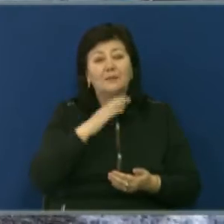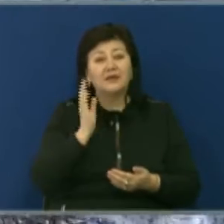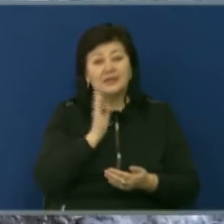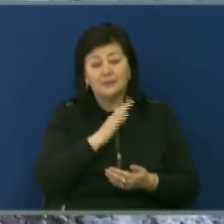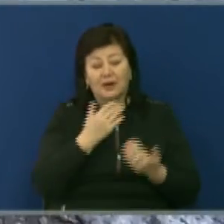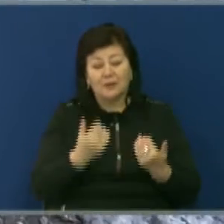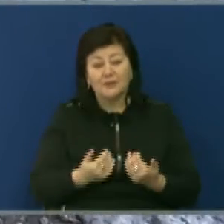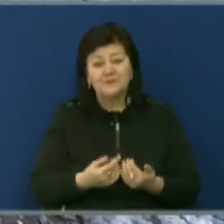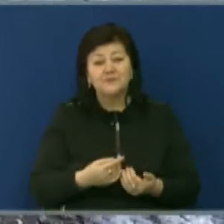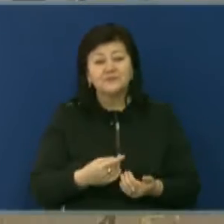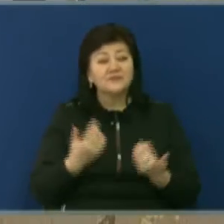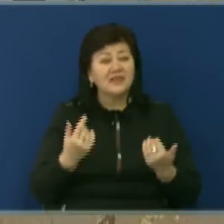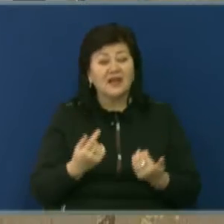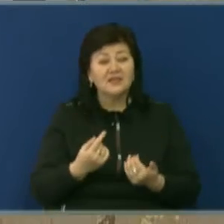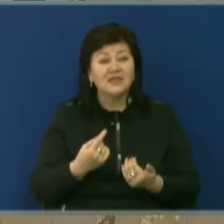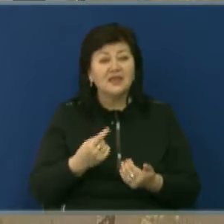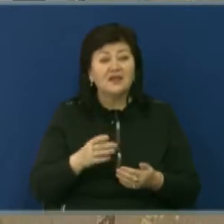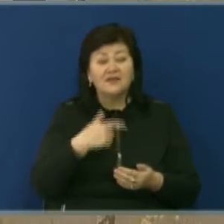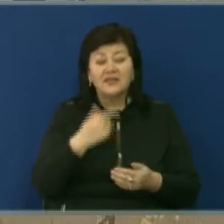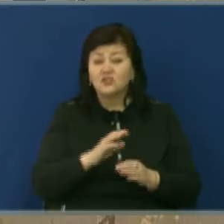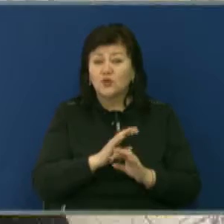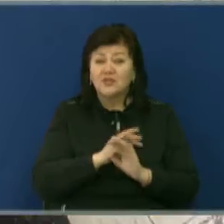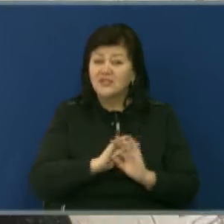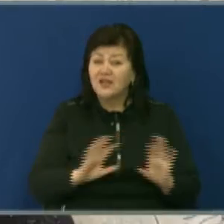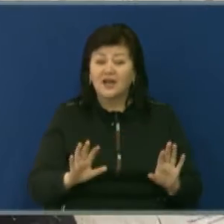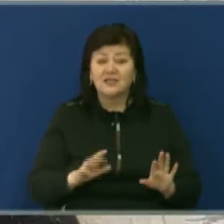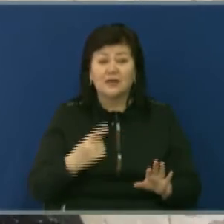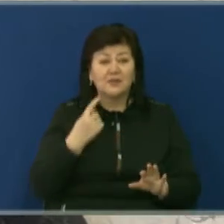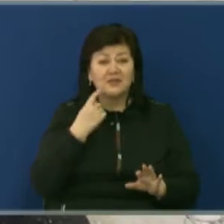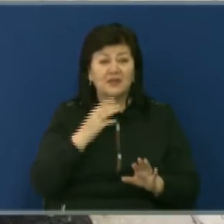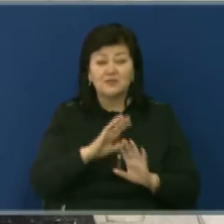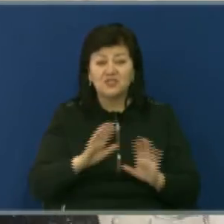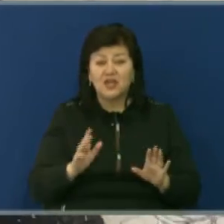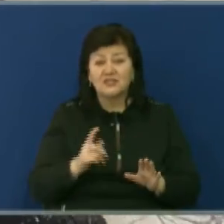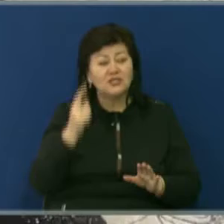болғанымызға бір сәтте өкінген емеспіз дейді Ольга Кандыба.